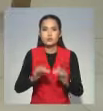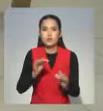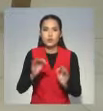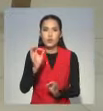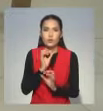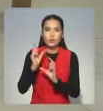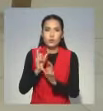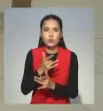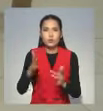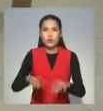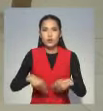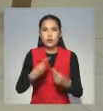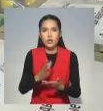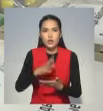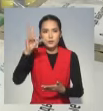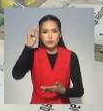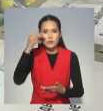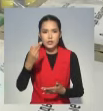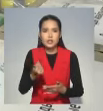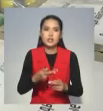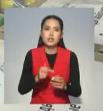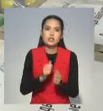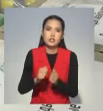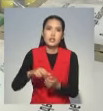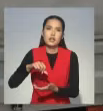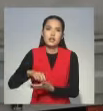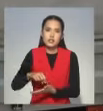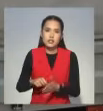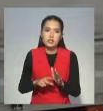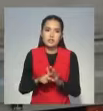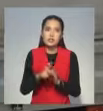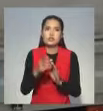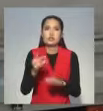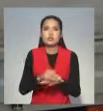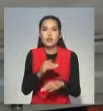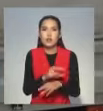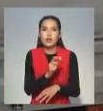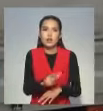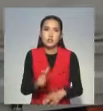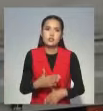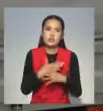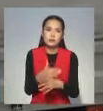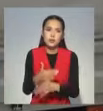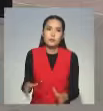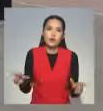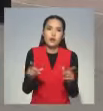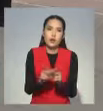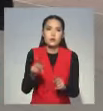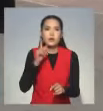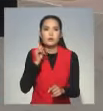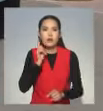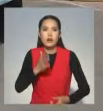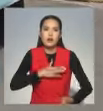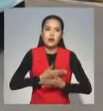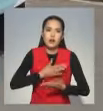социальных посылках все, в чем сейчас нуждаются терпящие бедствия земляки. К доброму делу по сбору помощи подключились партийцы и молодые